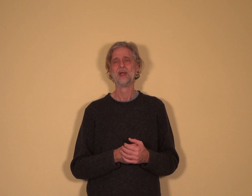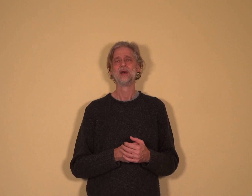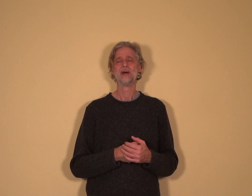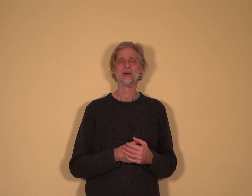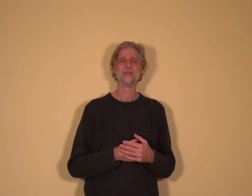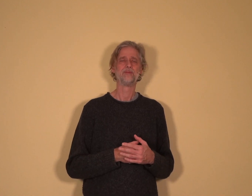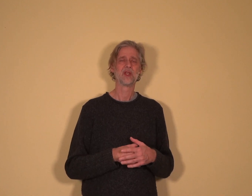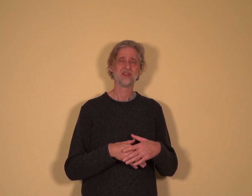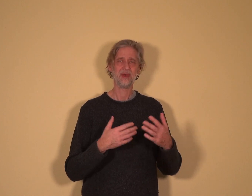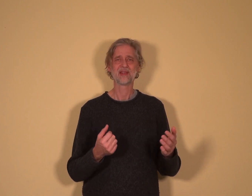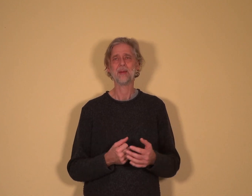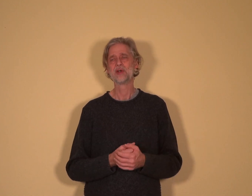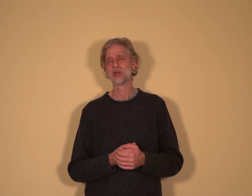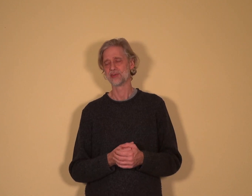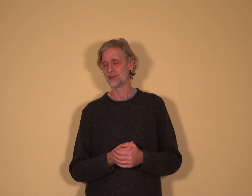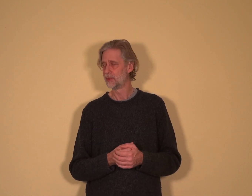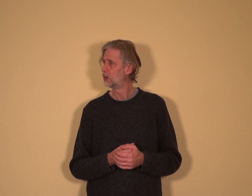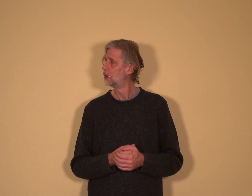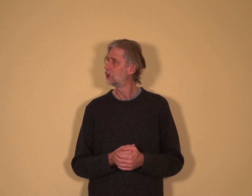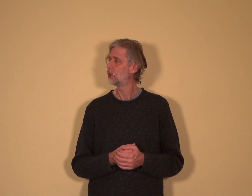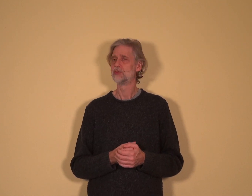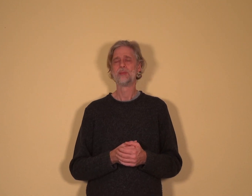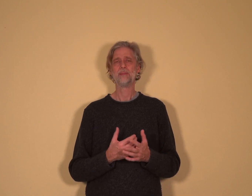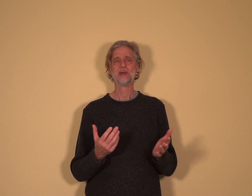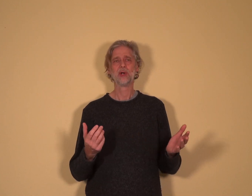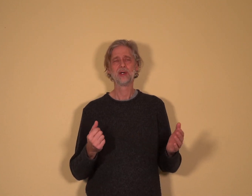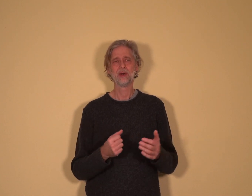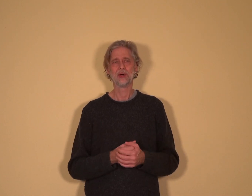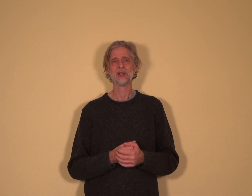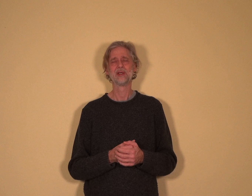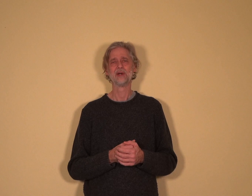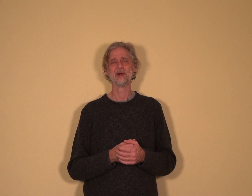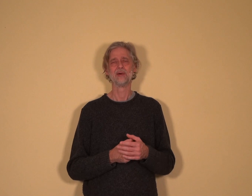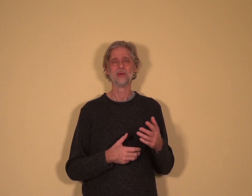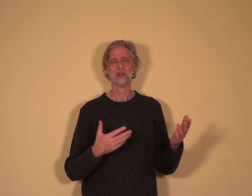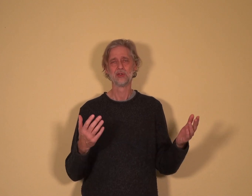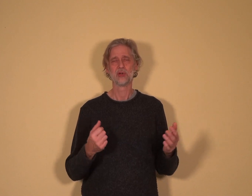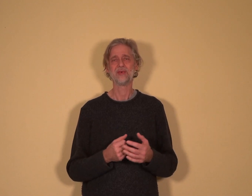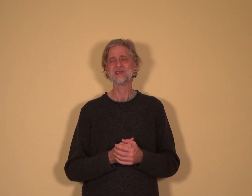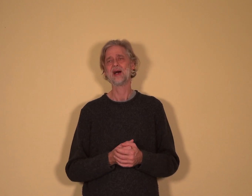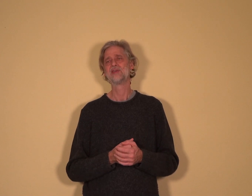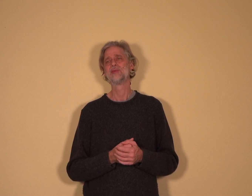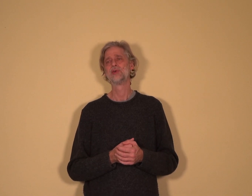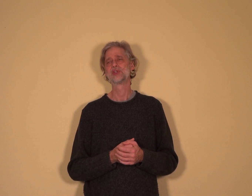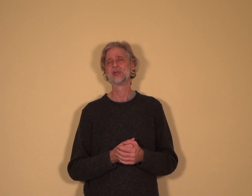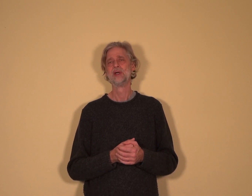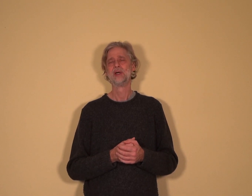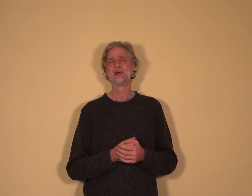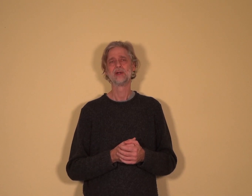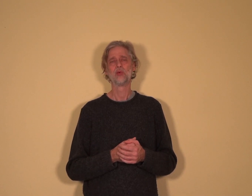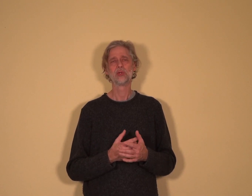diesem Semester abgeschlossen. Ja, jetzt bleibt mir nur, euch schöne Festtage zu